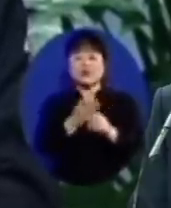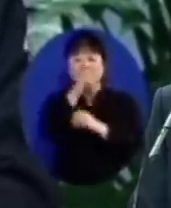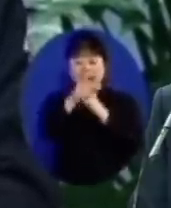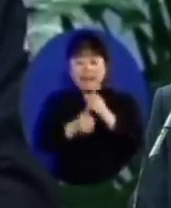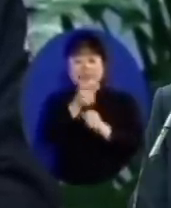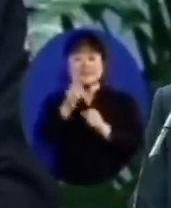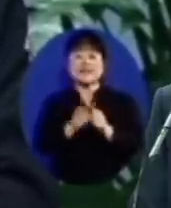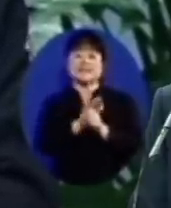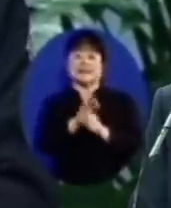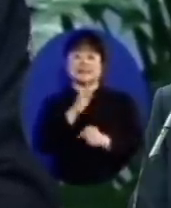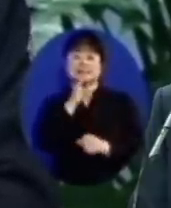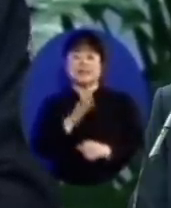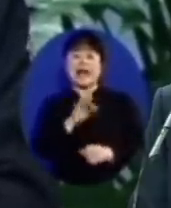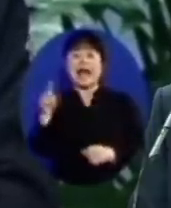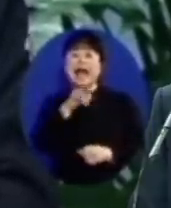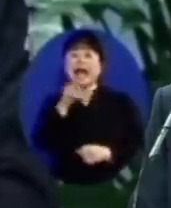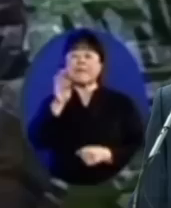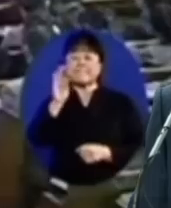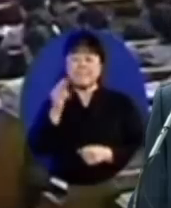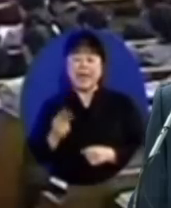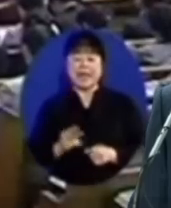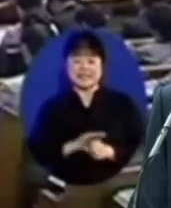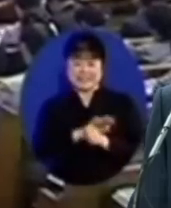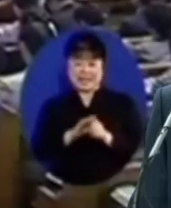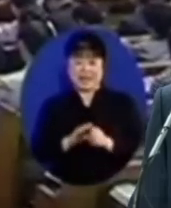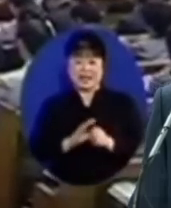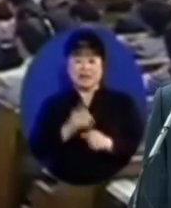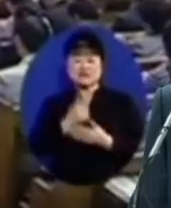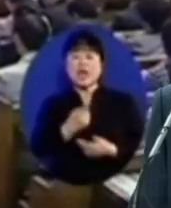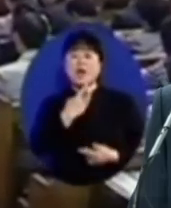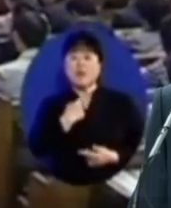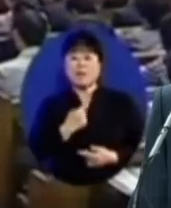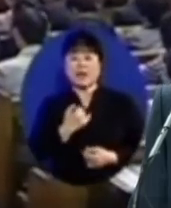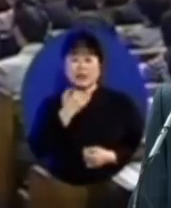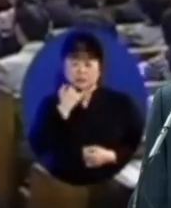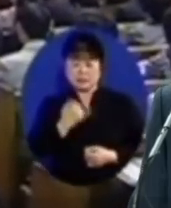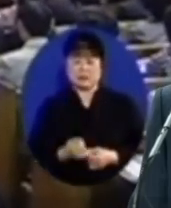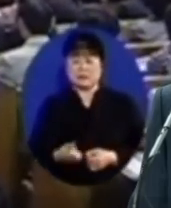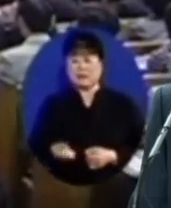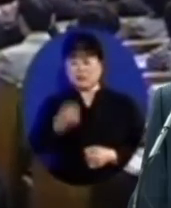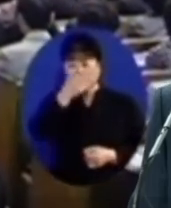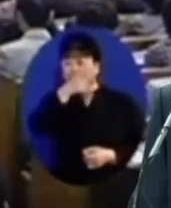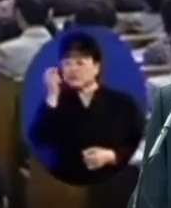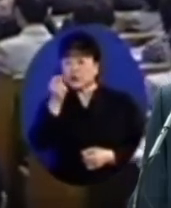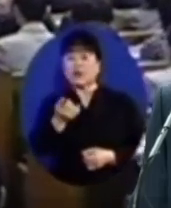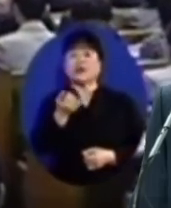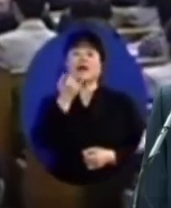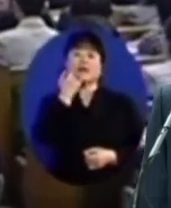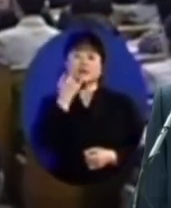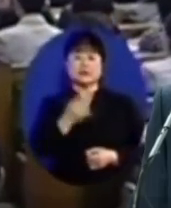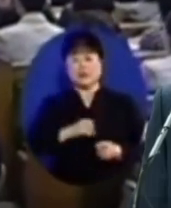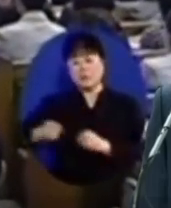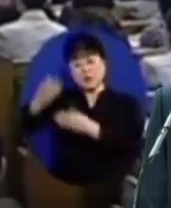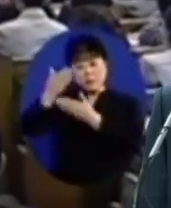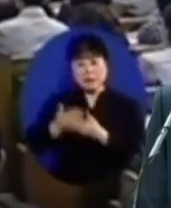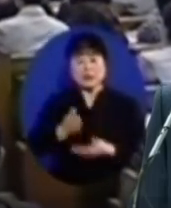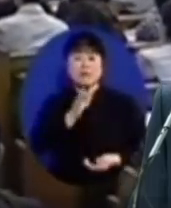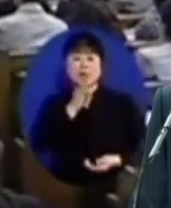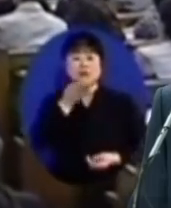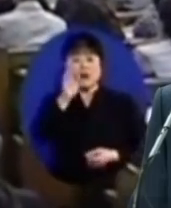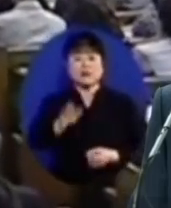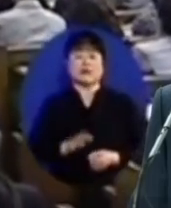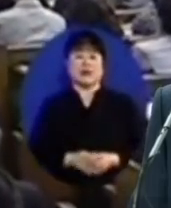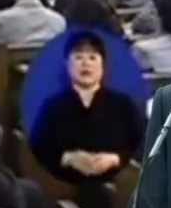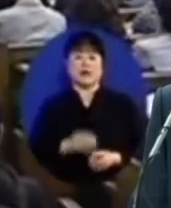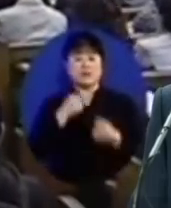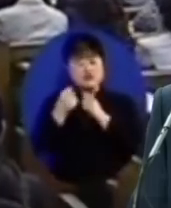있는 것입니다. 그것이 아가페 사랑입니다. 죄를 지었음에도 불구하고 못났음에도 불구하고 버림을 받아야 마땅함에도